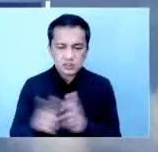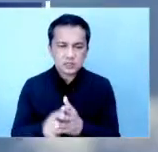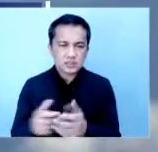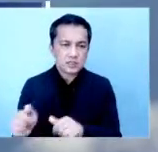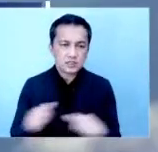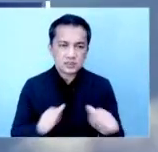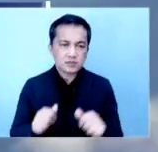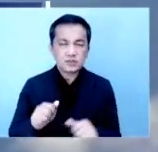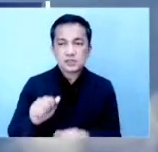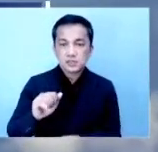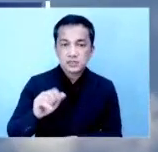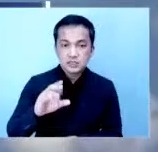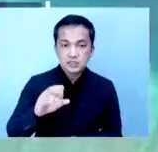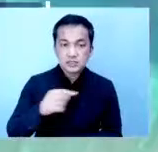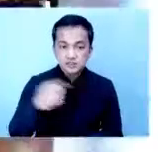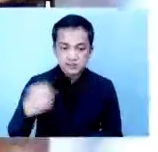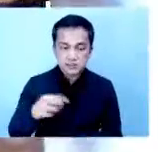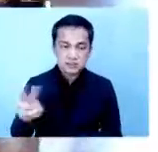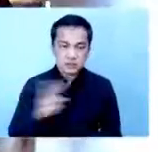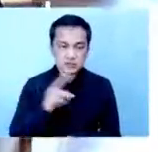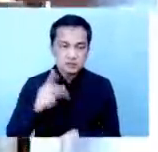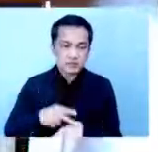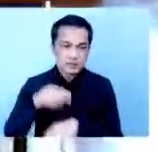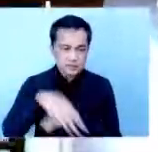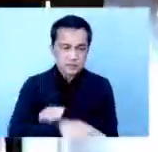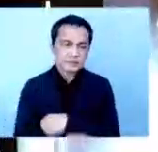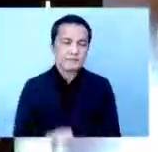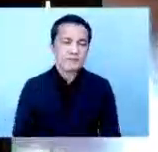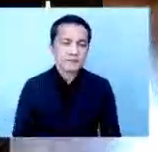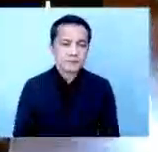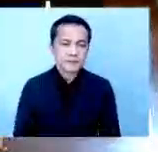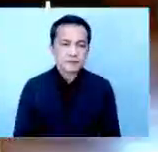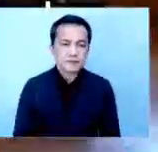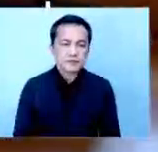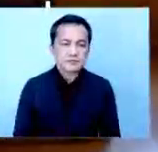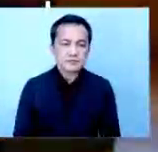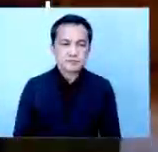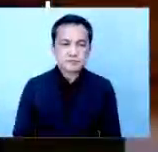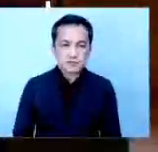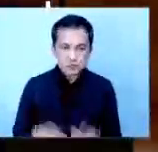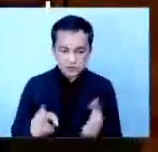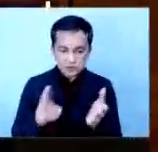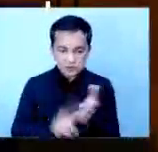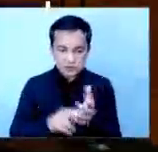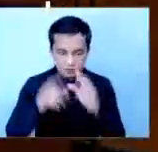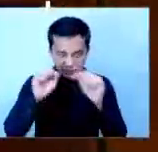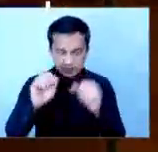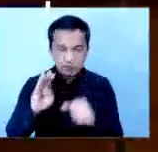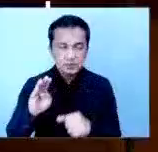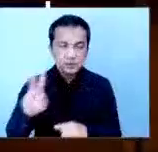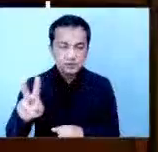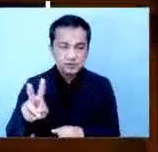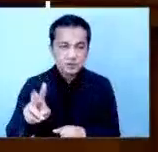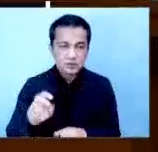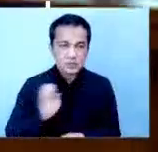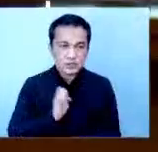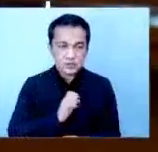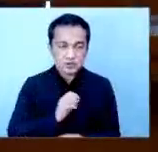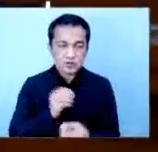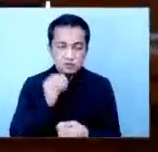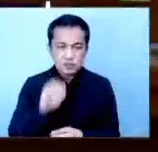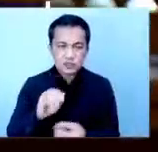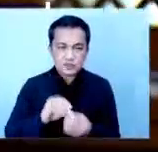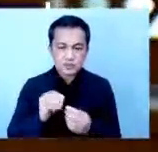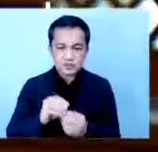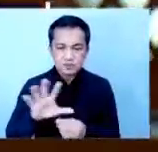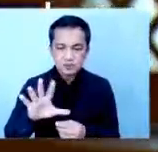ng China sa West Philippine Sea. Matapos lagdaan ni Pangulong Bongbong Marcos ang Executive Order No. 57 na nagpapalakas